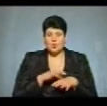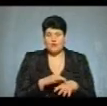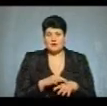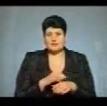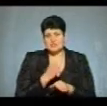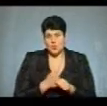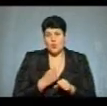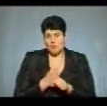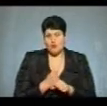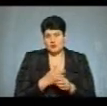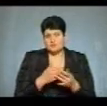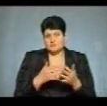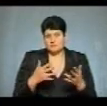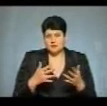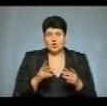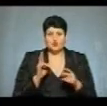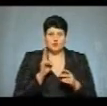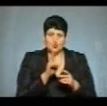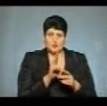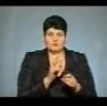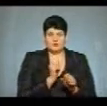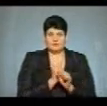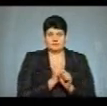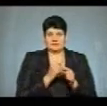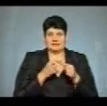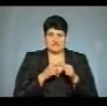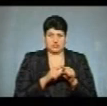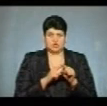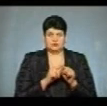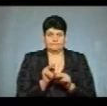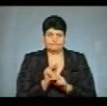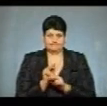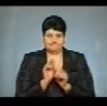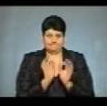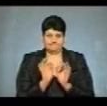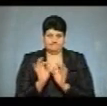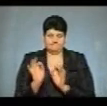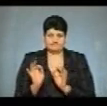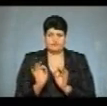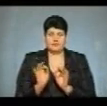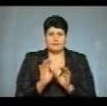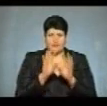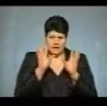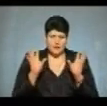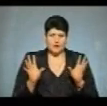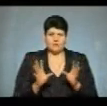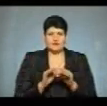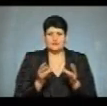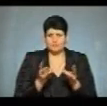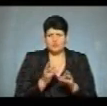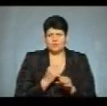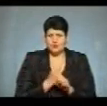відповідні роботи, тролейбус приводиться в технічно справний стан, повний комплекс, який необхідно,